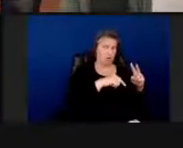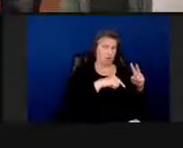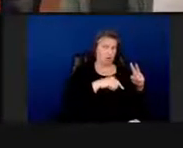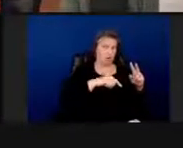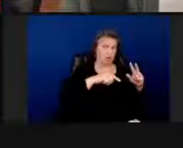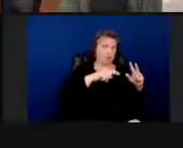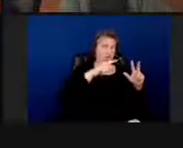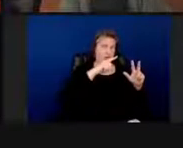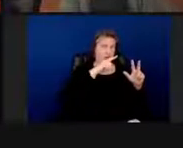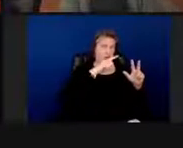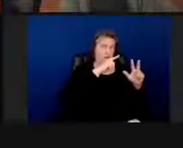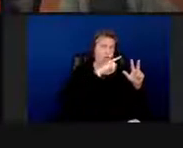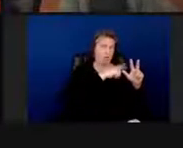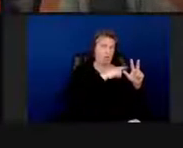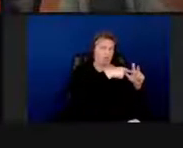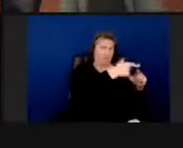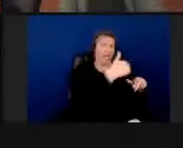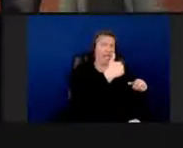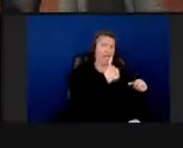modeli hii